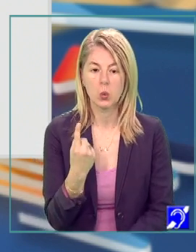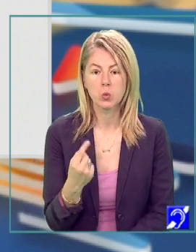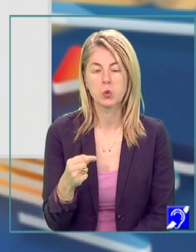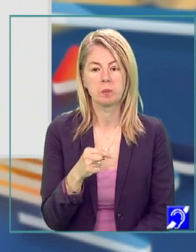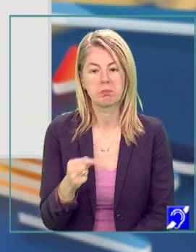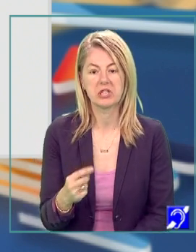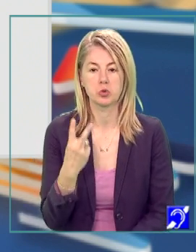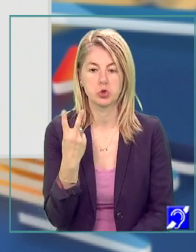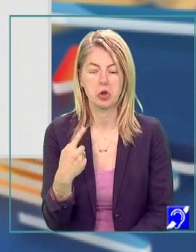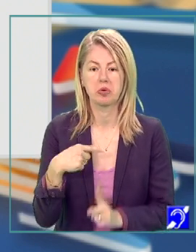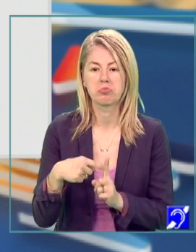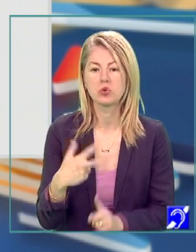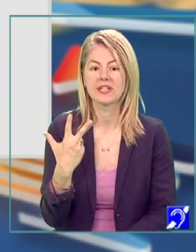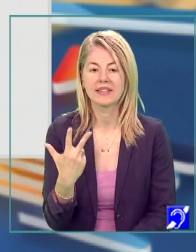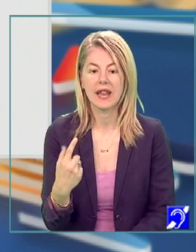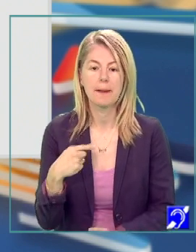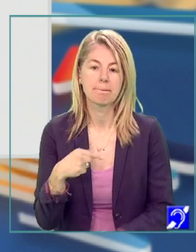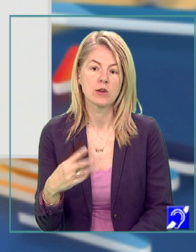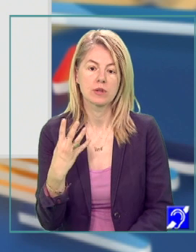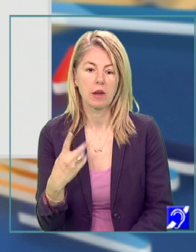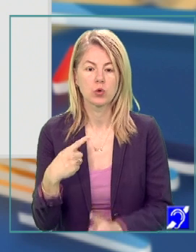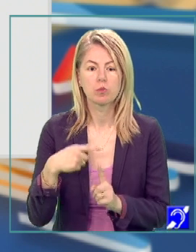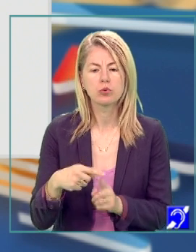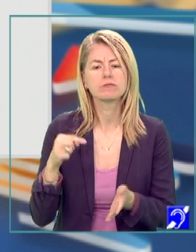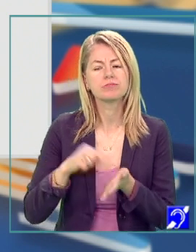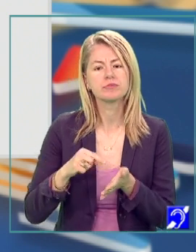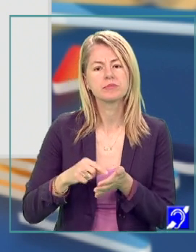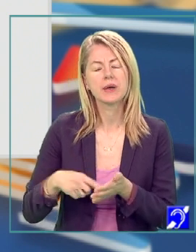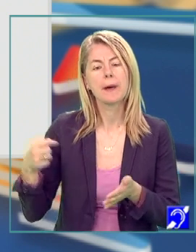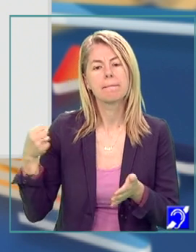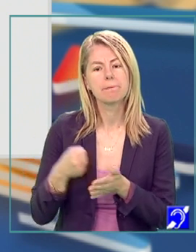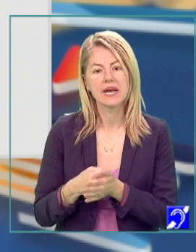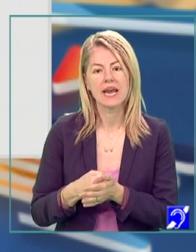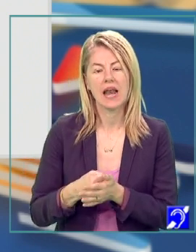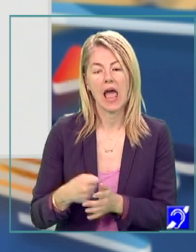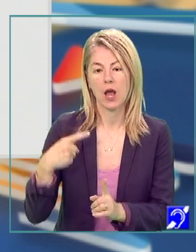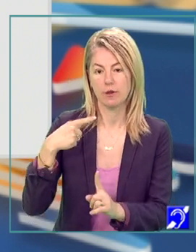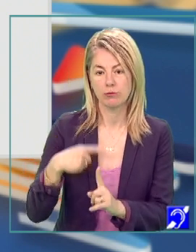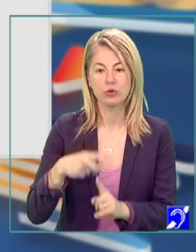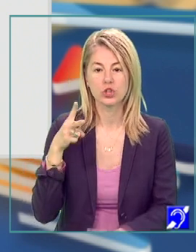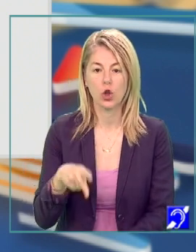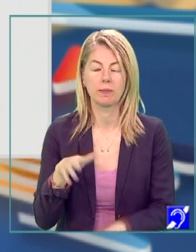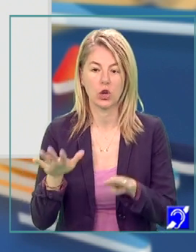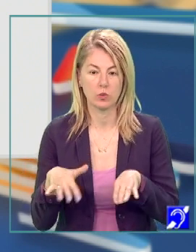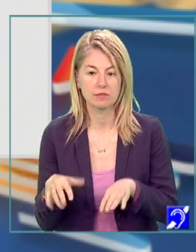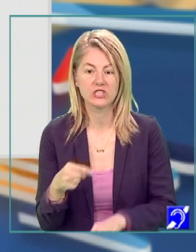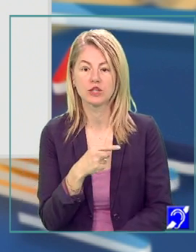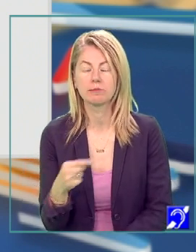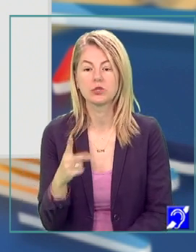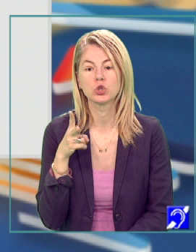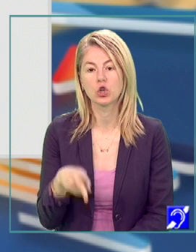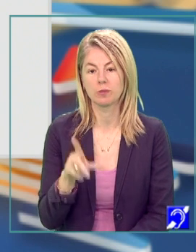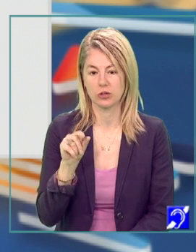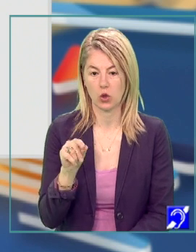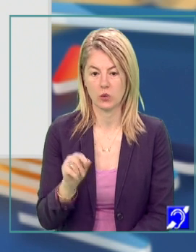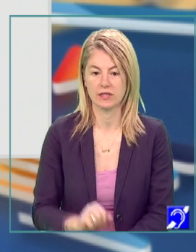1 minus 2 plus 3 minus 4 și așa mai departe până la plus 2019